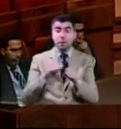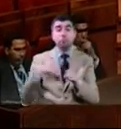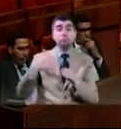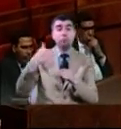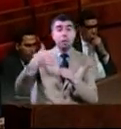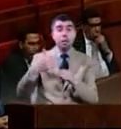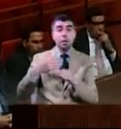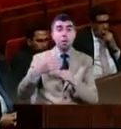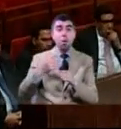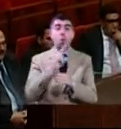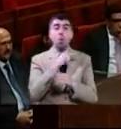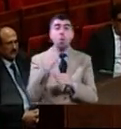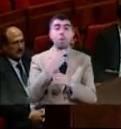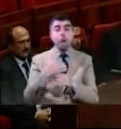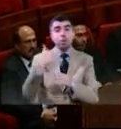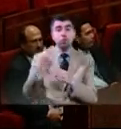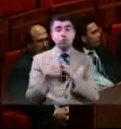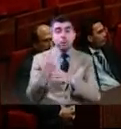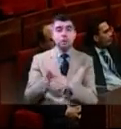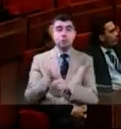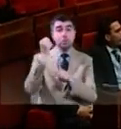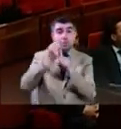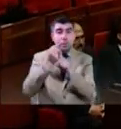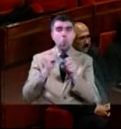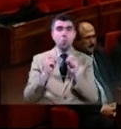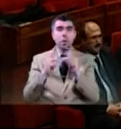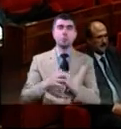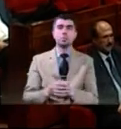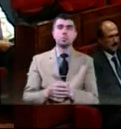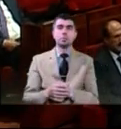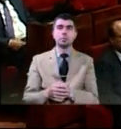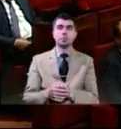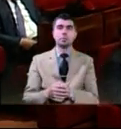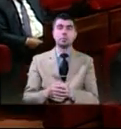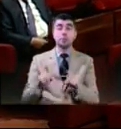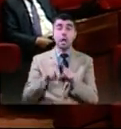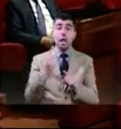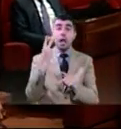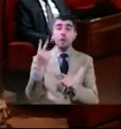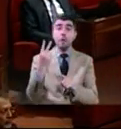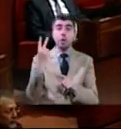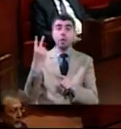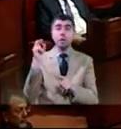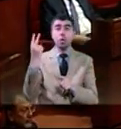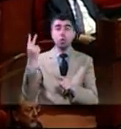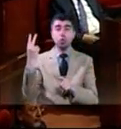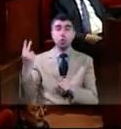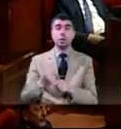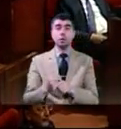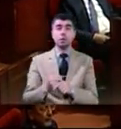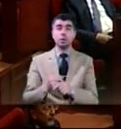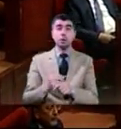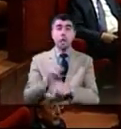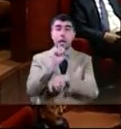كينتظر الحكومه المقبله باش لانه هذا لاسينيس هذا مهدد في 2022 لاسينيس